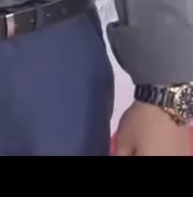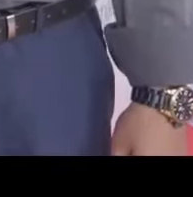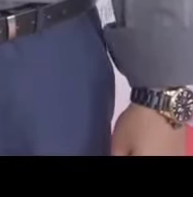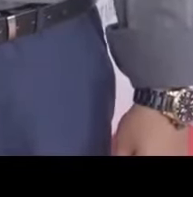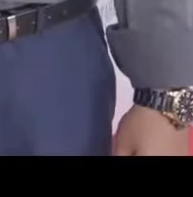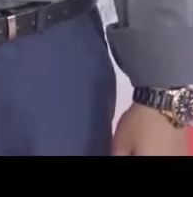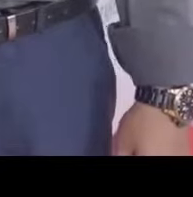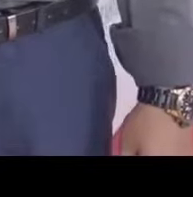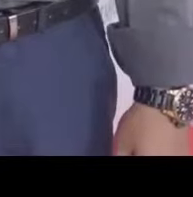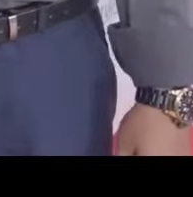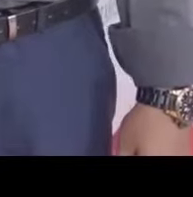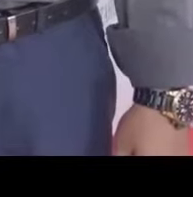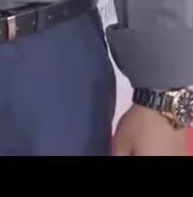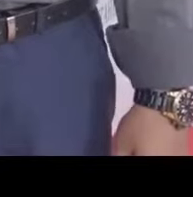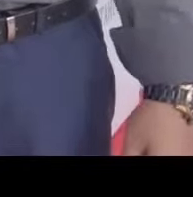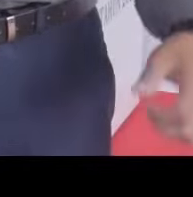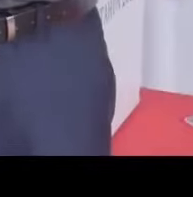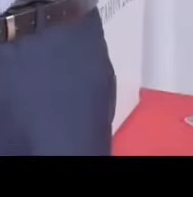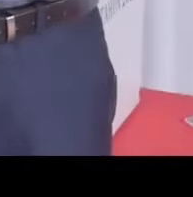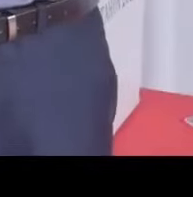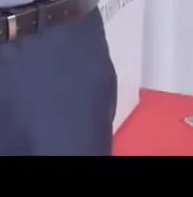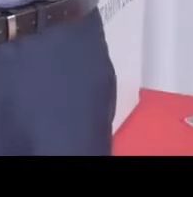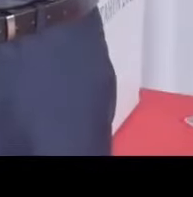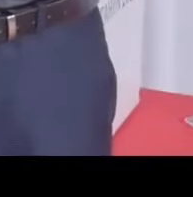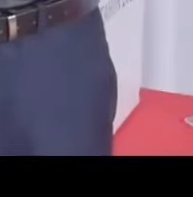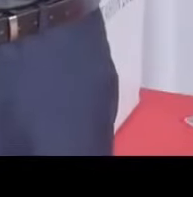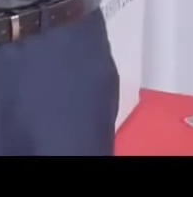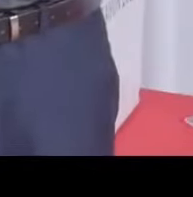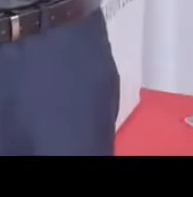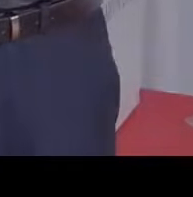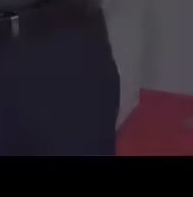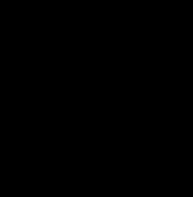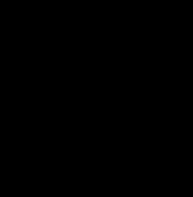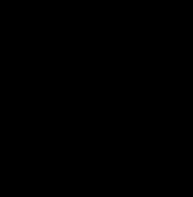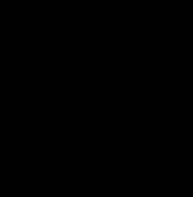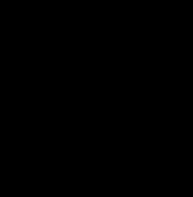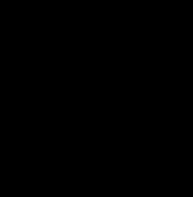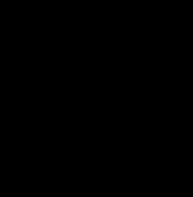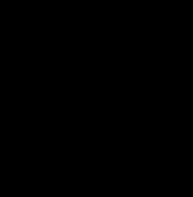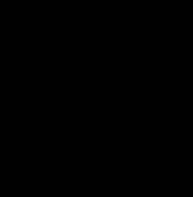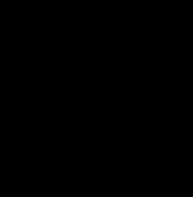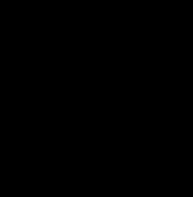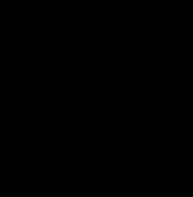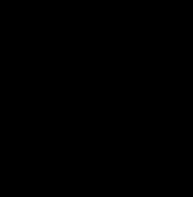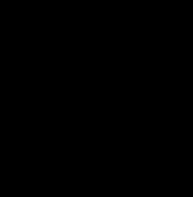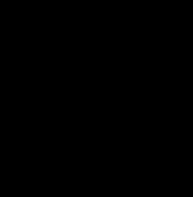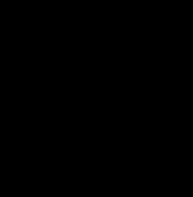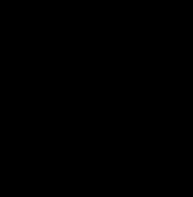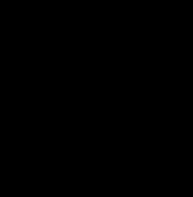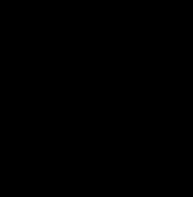semua bersuara untuk masa depan Jawa Barat yang lebih baik.